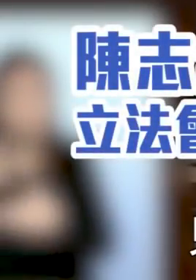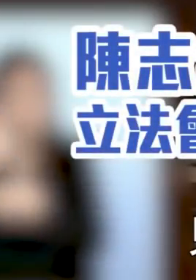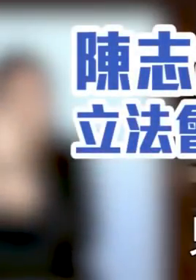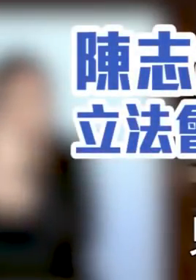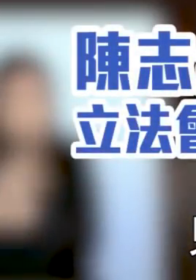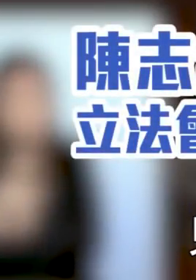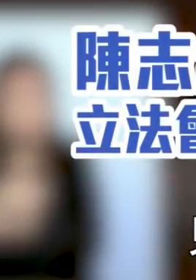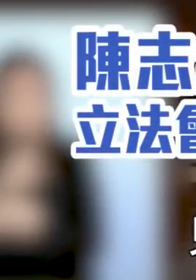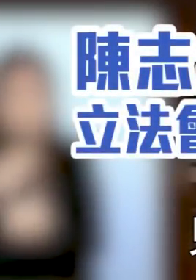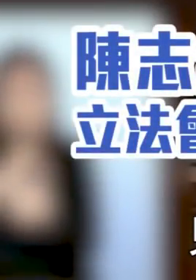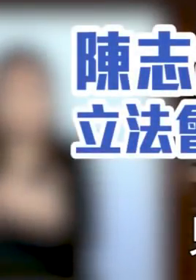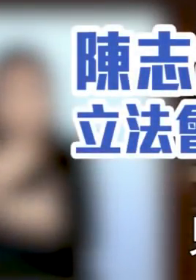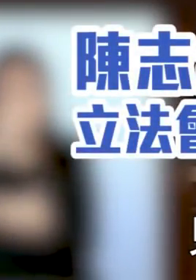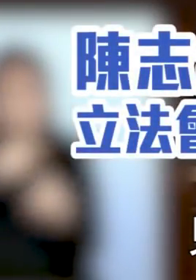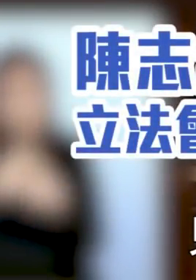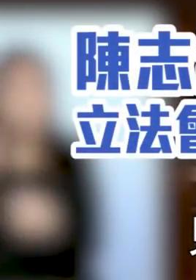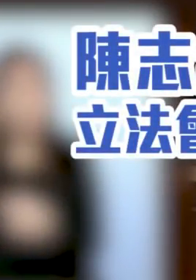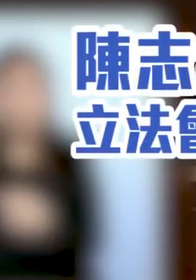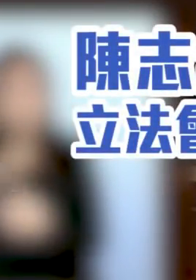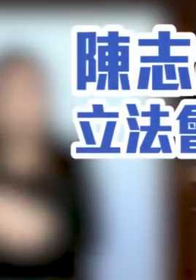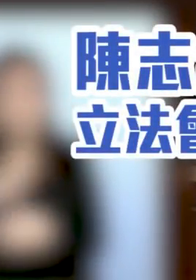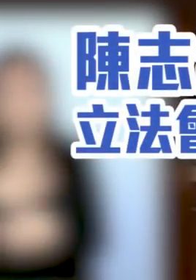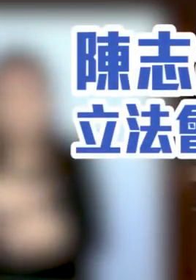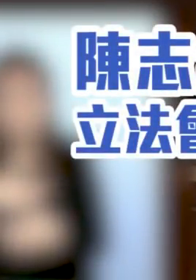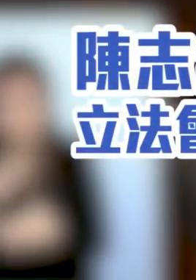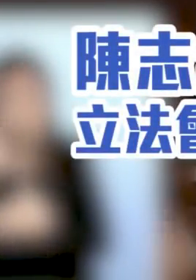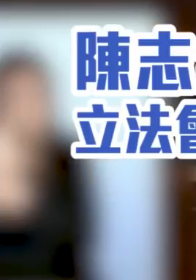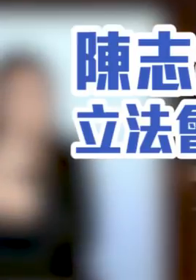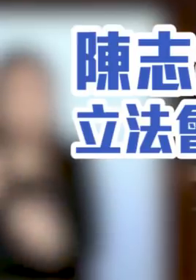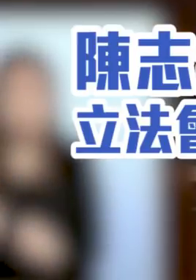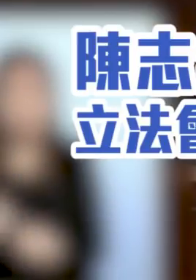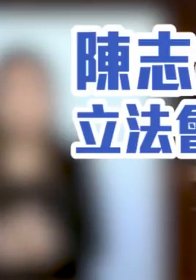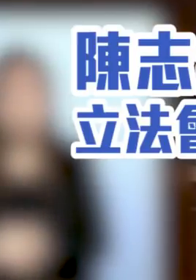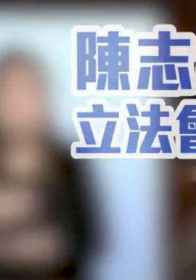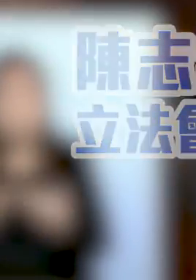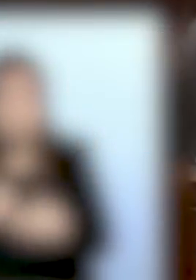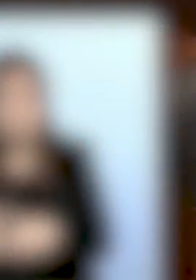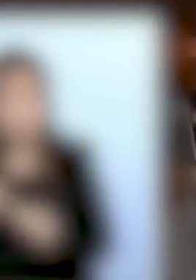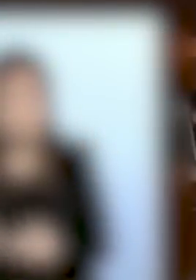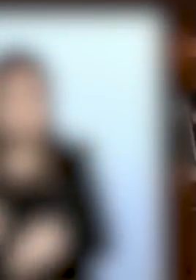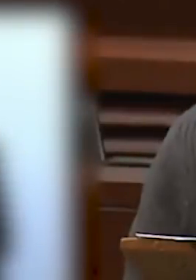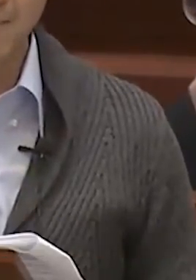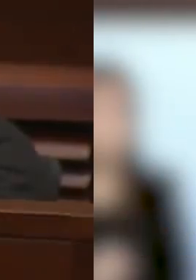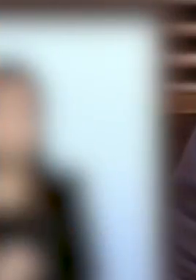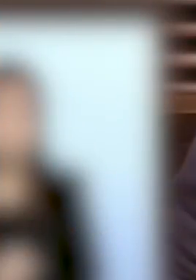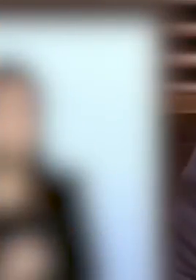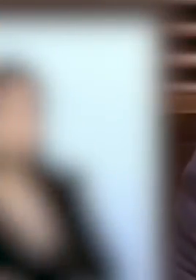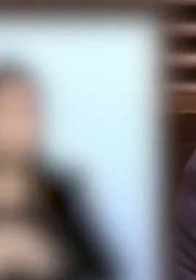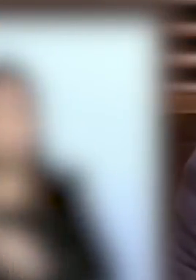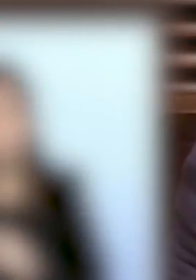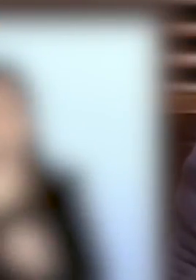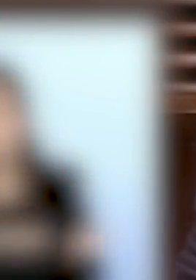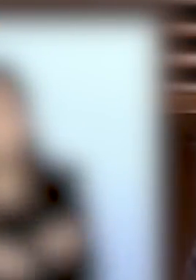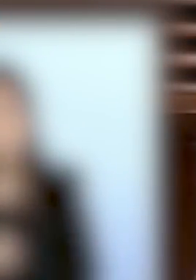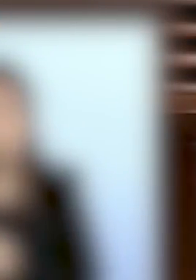然間落街見到通街都係解放軍穿住制服，係咪佢逢星期六話出嚟買旗就可以穿住制服出嚟全香港咁行呢？ 就解放軍